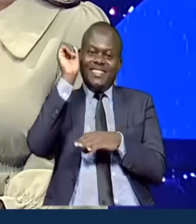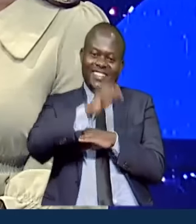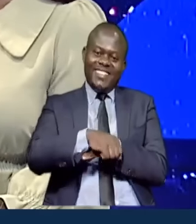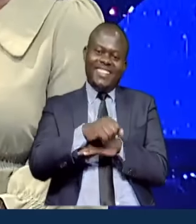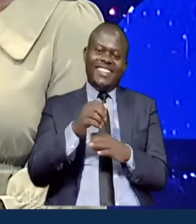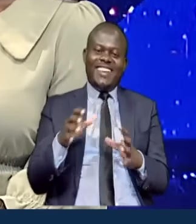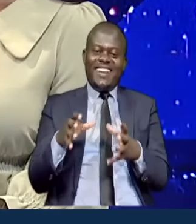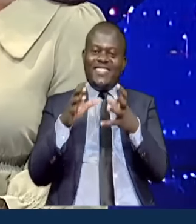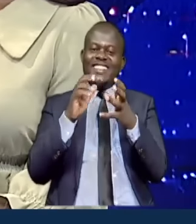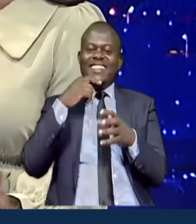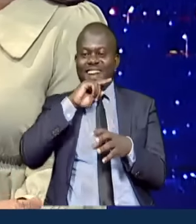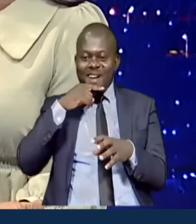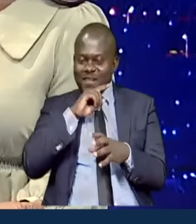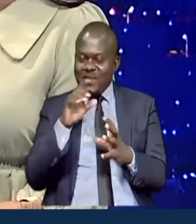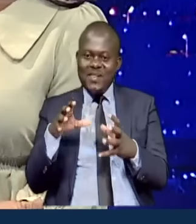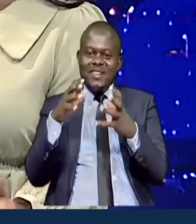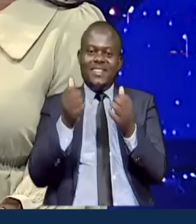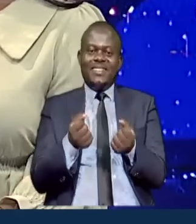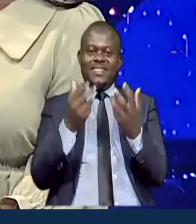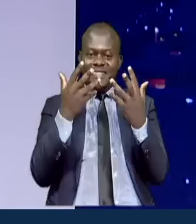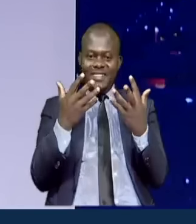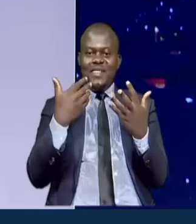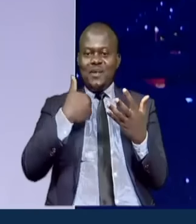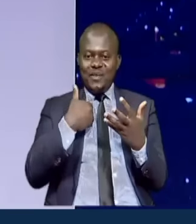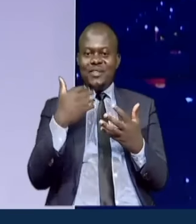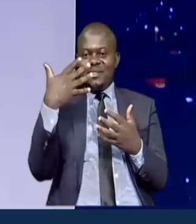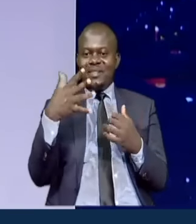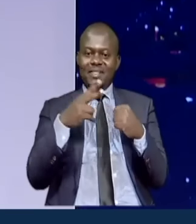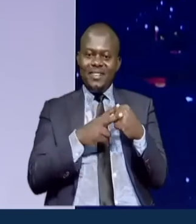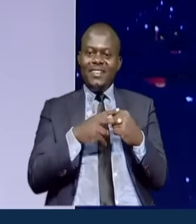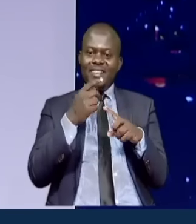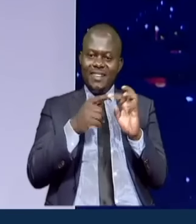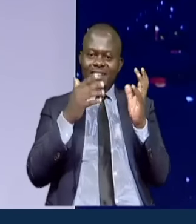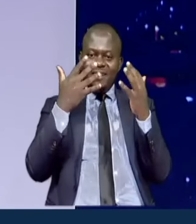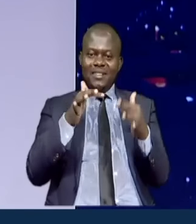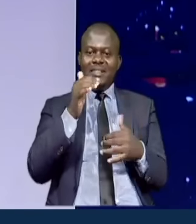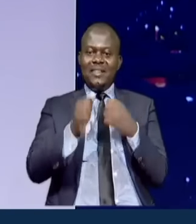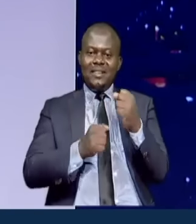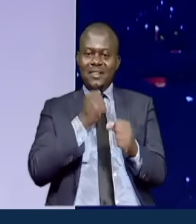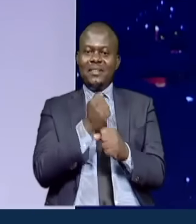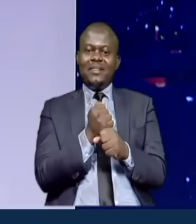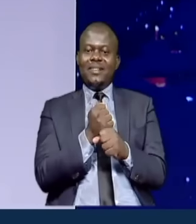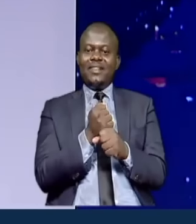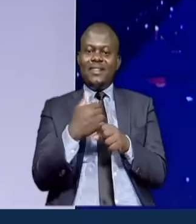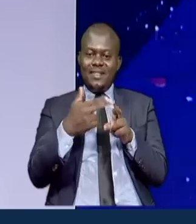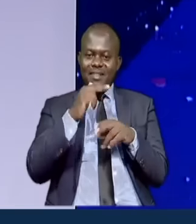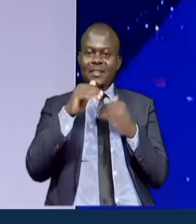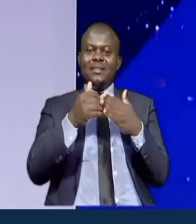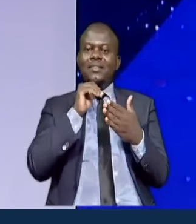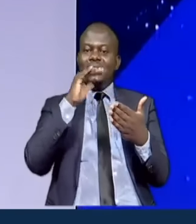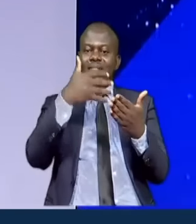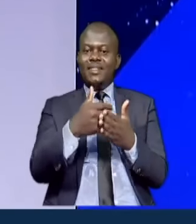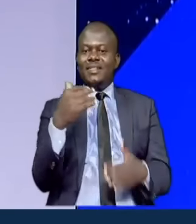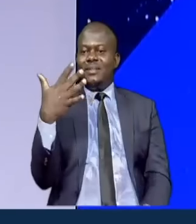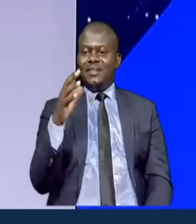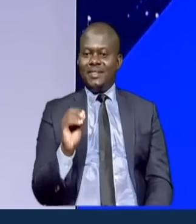kawunga. Ubwo kangahe? Ubu ufite 57 ariko maze imyaka hafi iyo mfite. Ntarenze ibiro